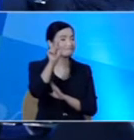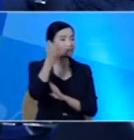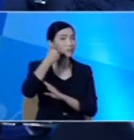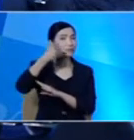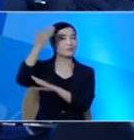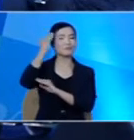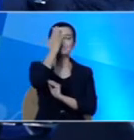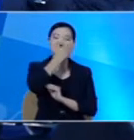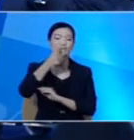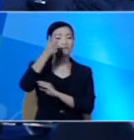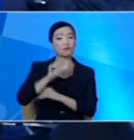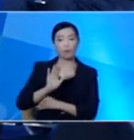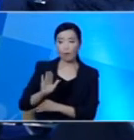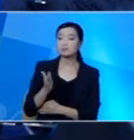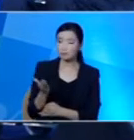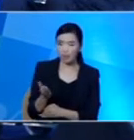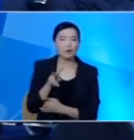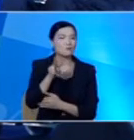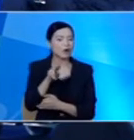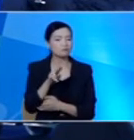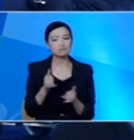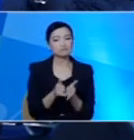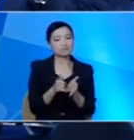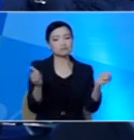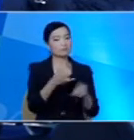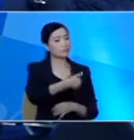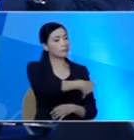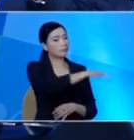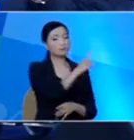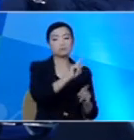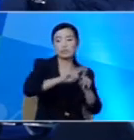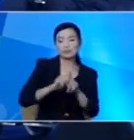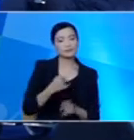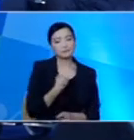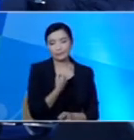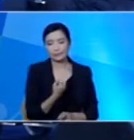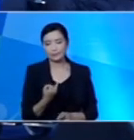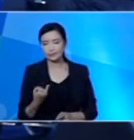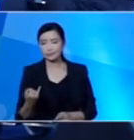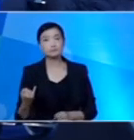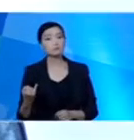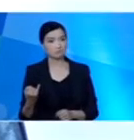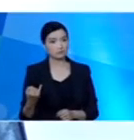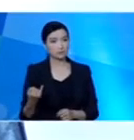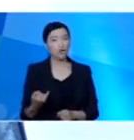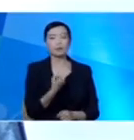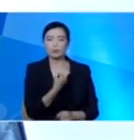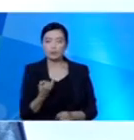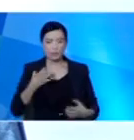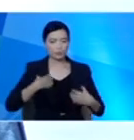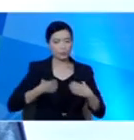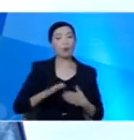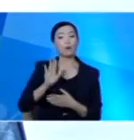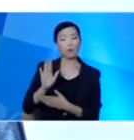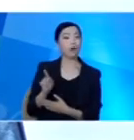ตอันงดงามของลูกแฟนลูกก็ทิ้งลูกไปทุกอย่างลูกแย่หมดเลยในความแย่ความทุกข์ของลูกนั้น